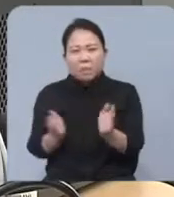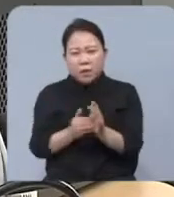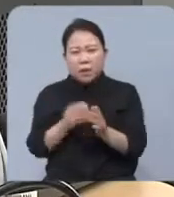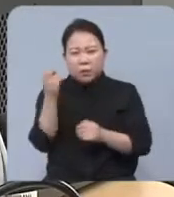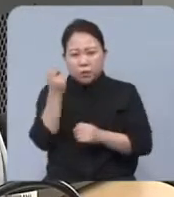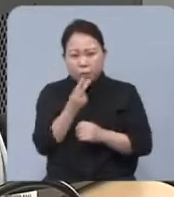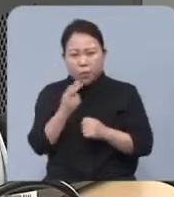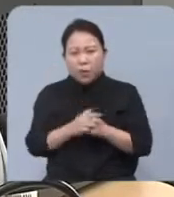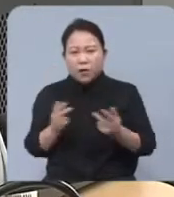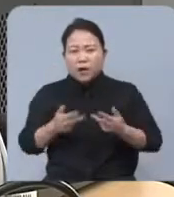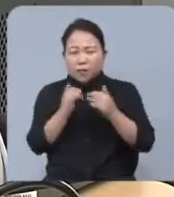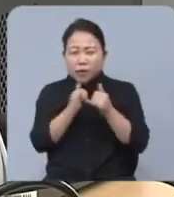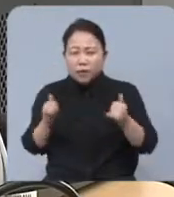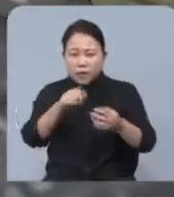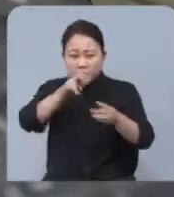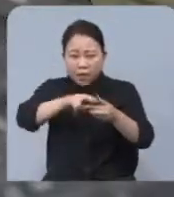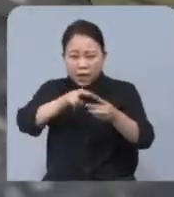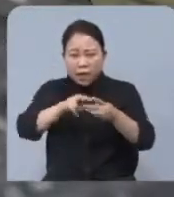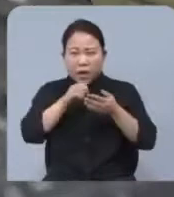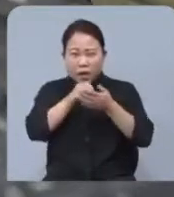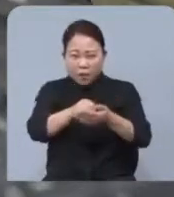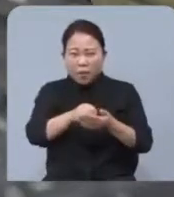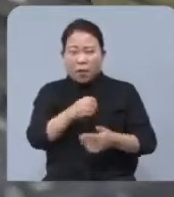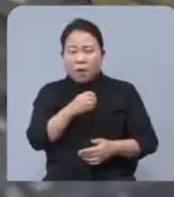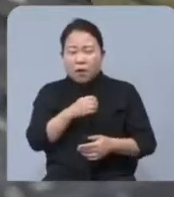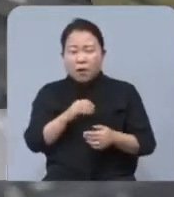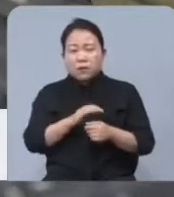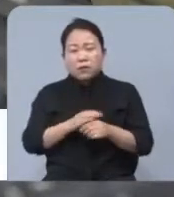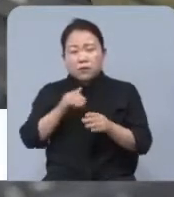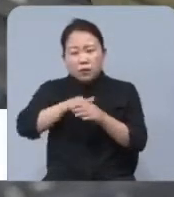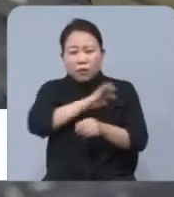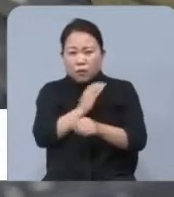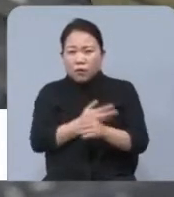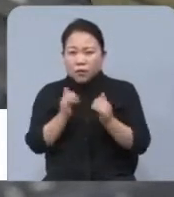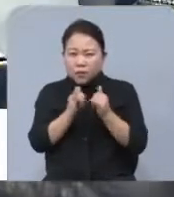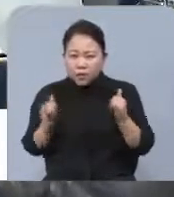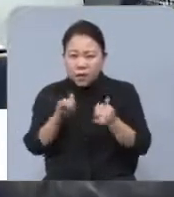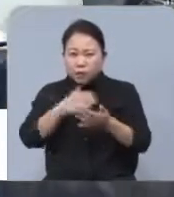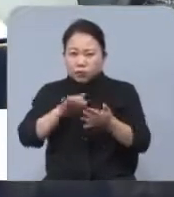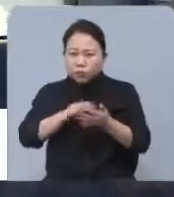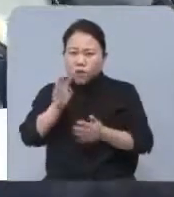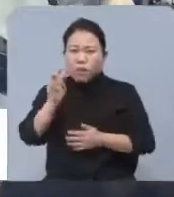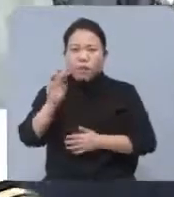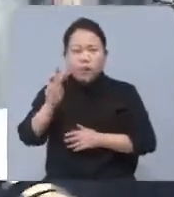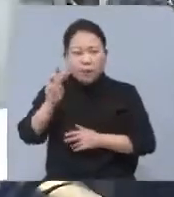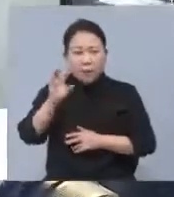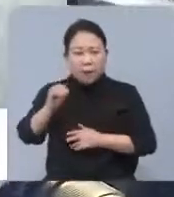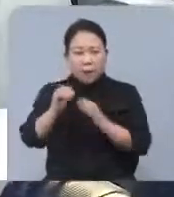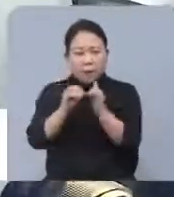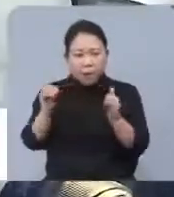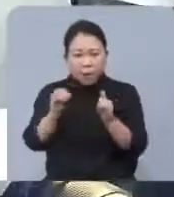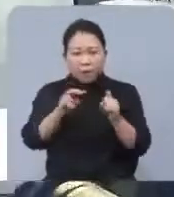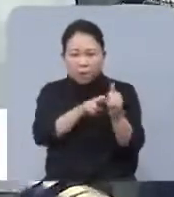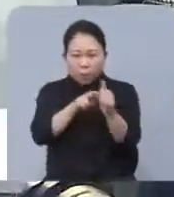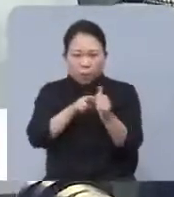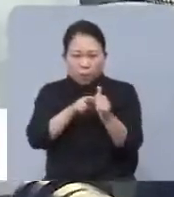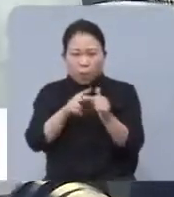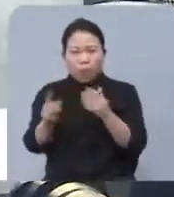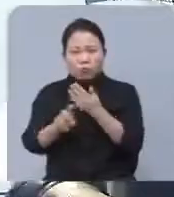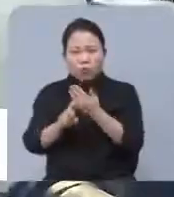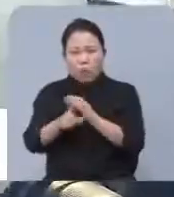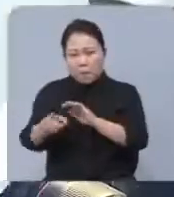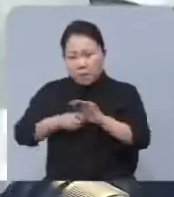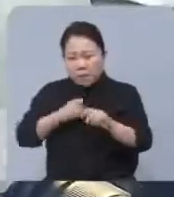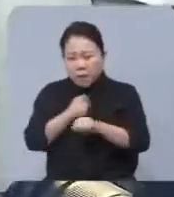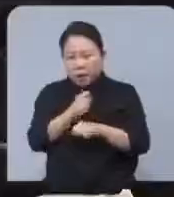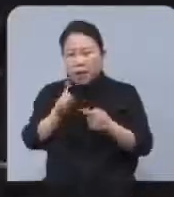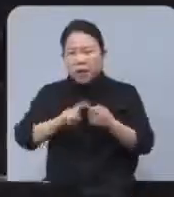함께 자원 봉사 센터 에 등록된 유권자 3만여명의 명단을 불법 취득해 당내 경선에서 활용한 혐의도 받고